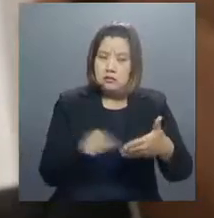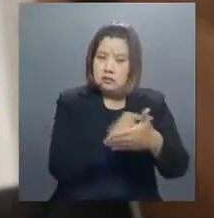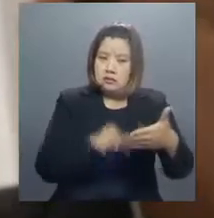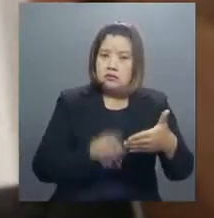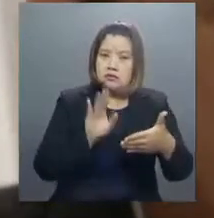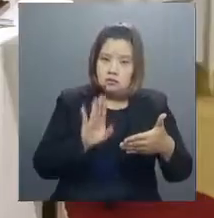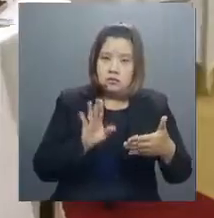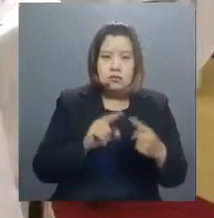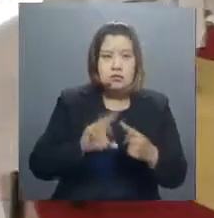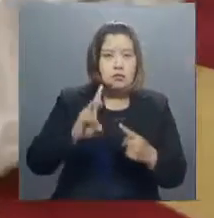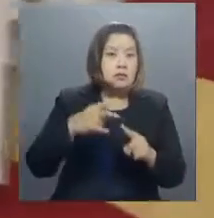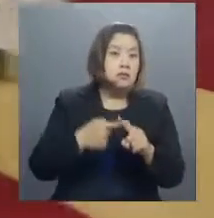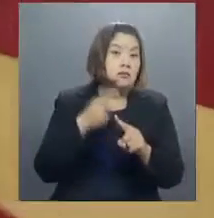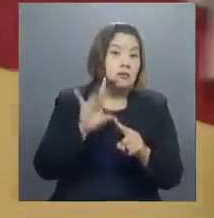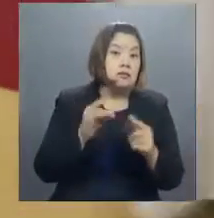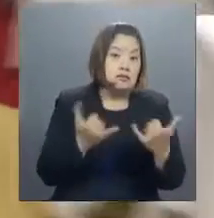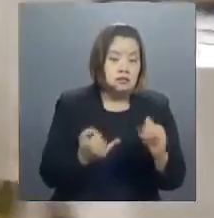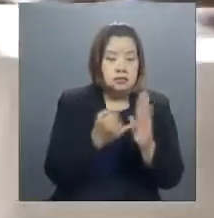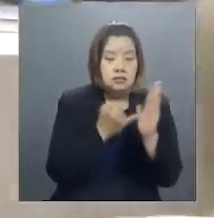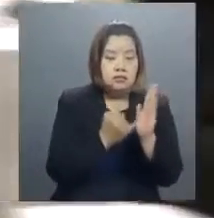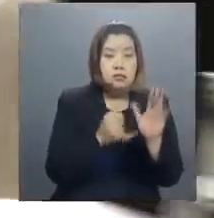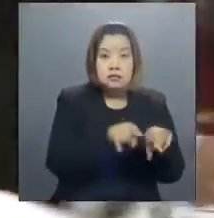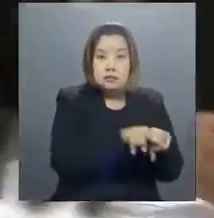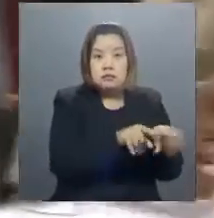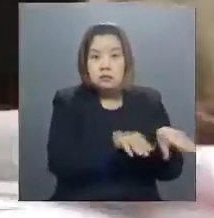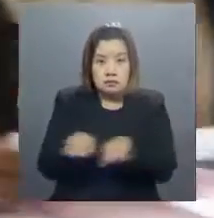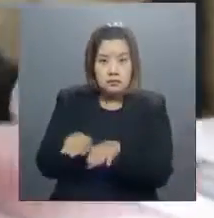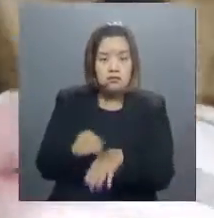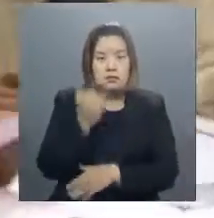ปิดทางให้จัดขึ้นในทุกจังหวัดเพราะว่าจะเป็นประโยชน์กับประ